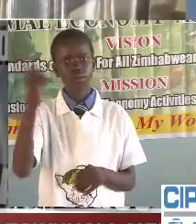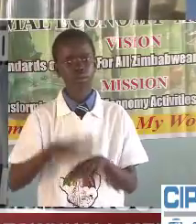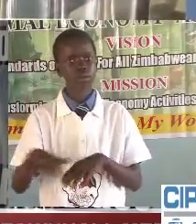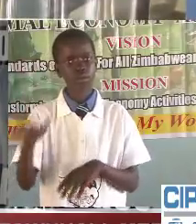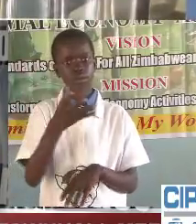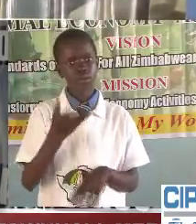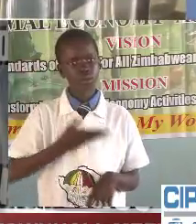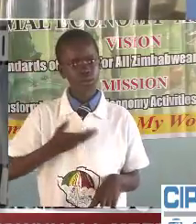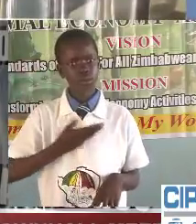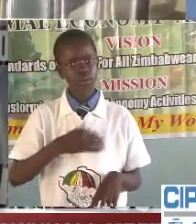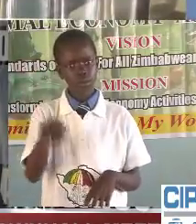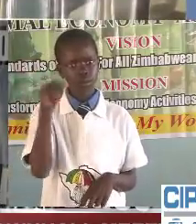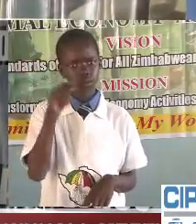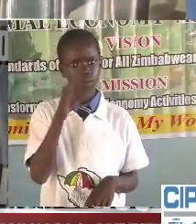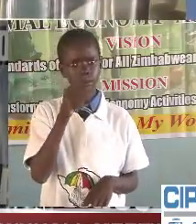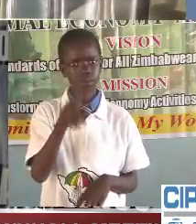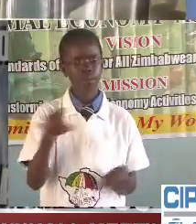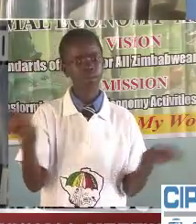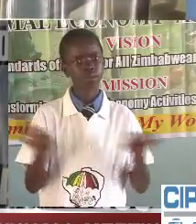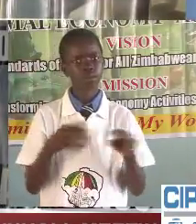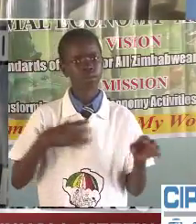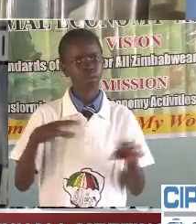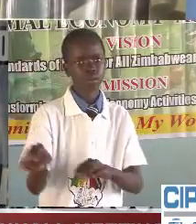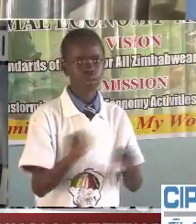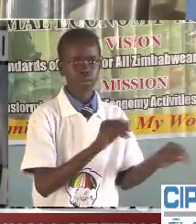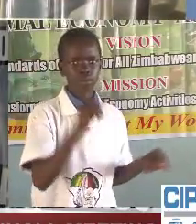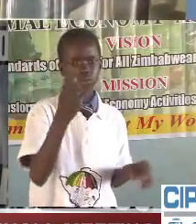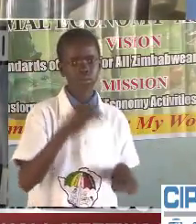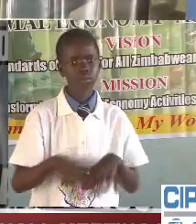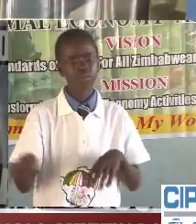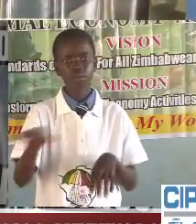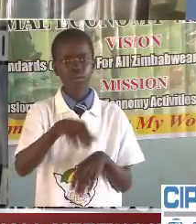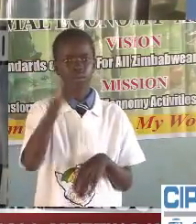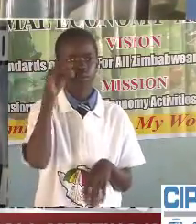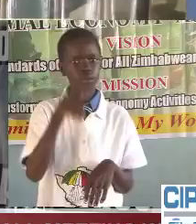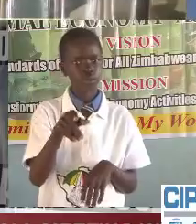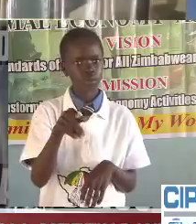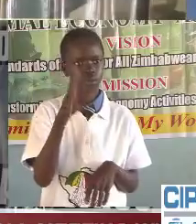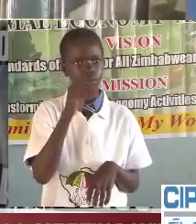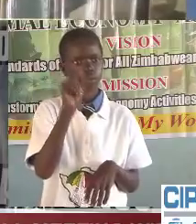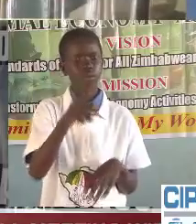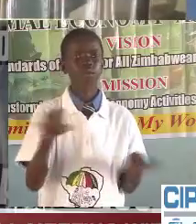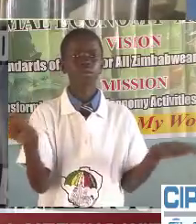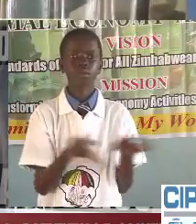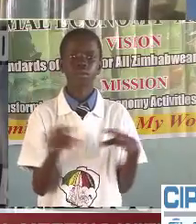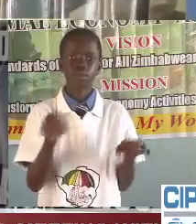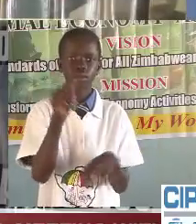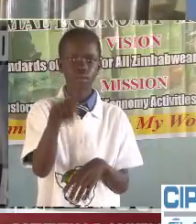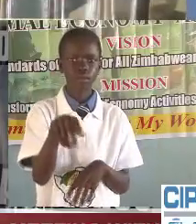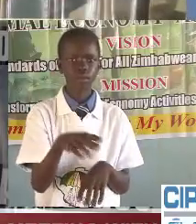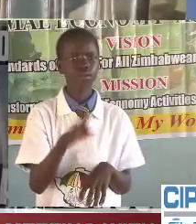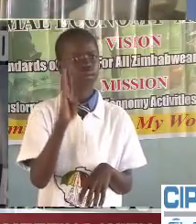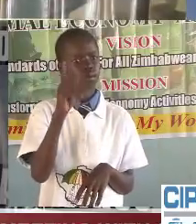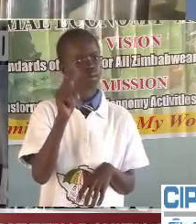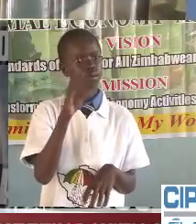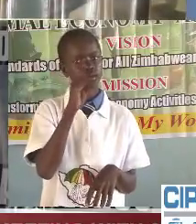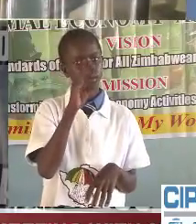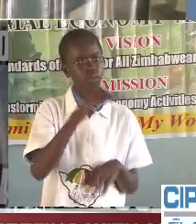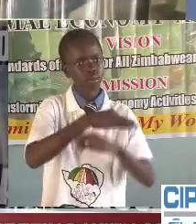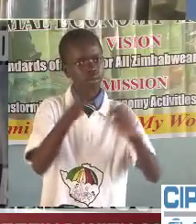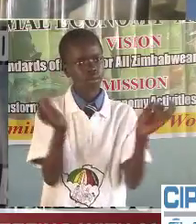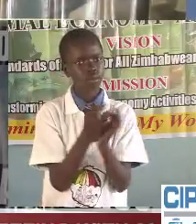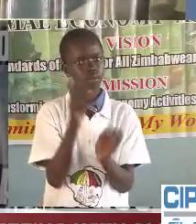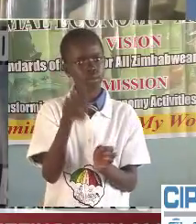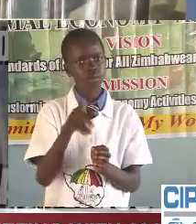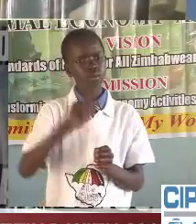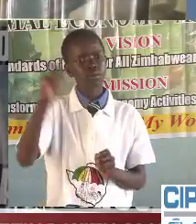kuti zvinhu izvozvo zvisaitika. Isusu selocal authority tine patinenge tichishanda, asi separt tapinda